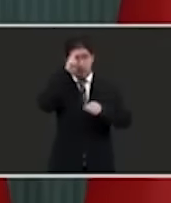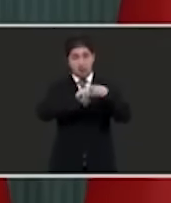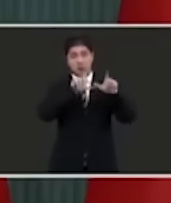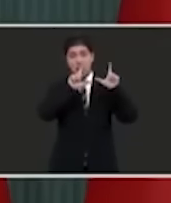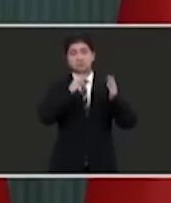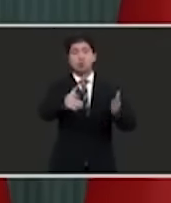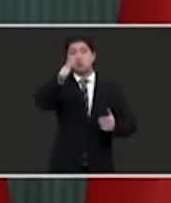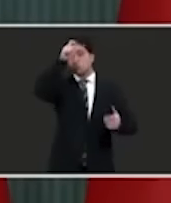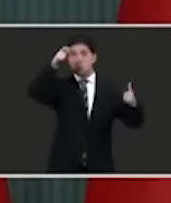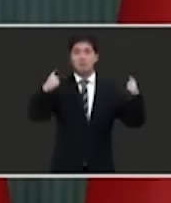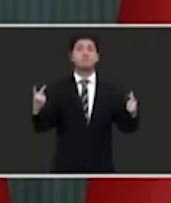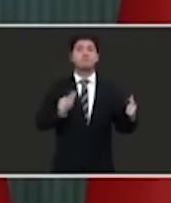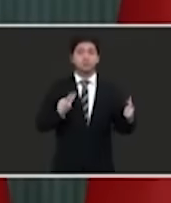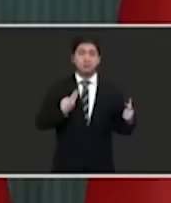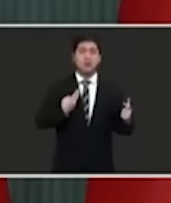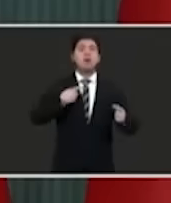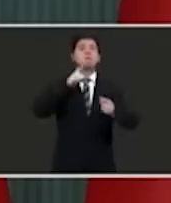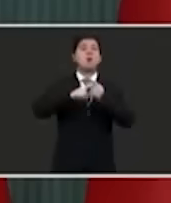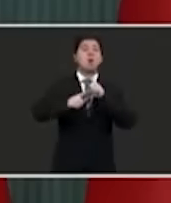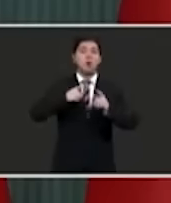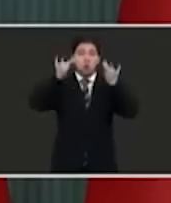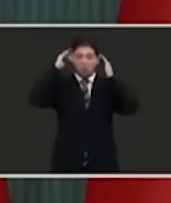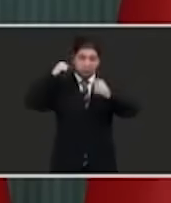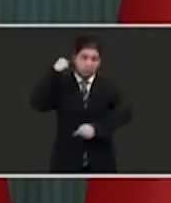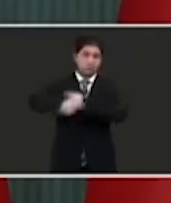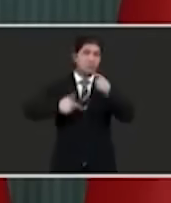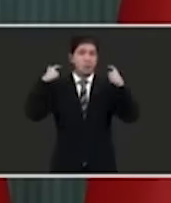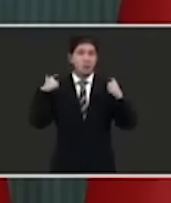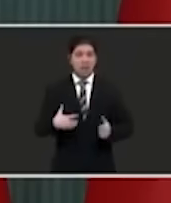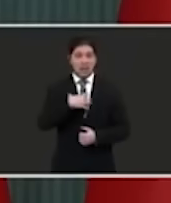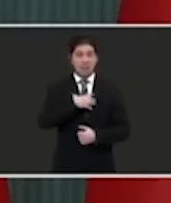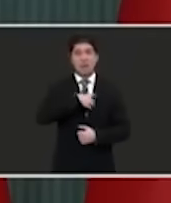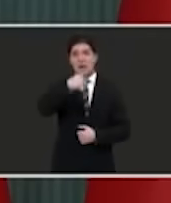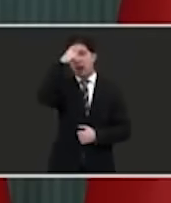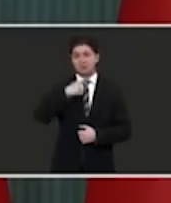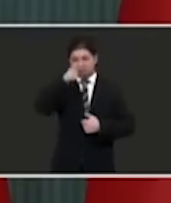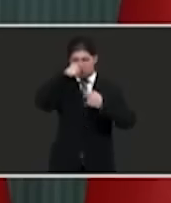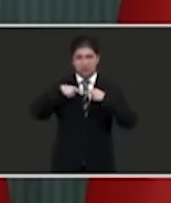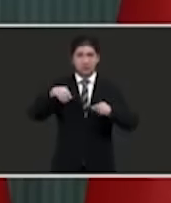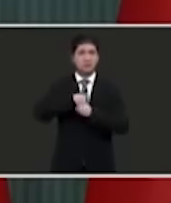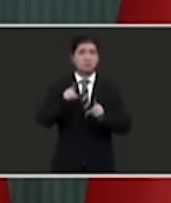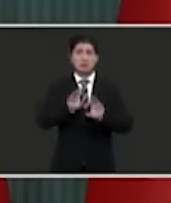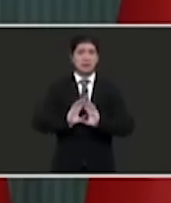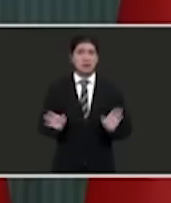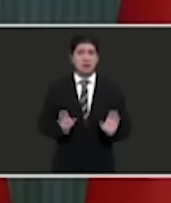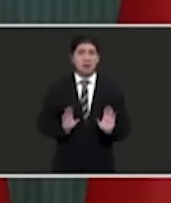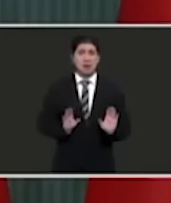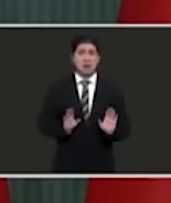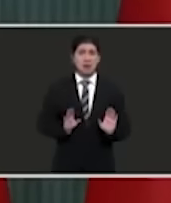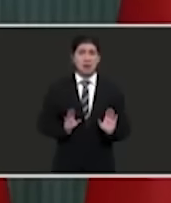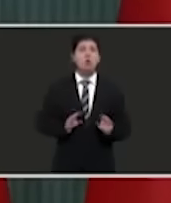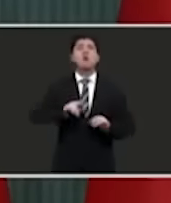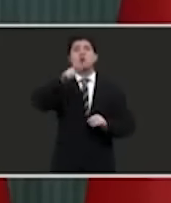Türkiye'nin siyasi ve kültürel sınırları kendi resmi sınırlarından değil,